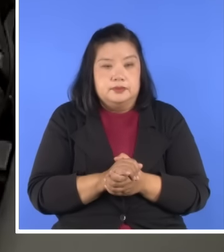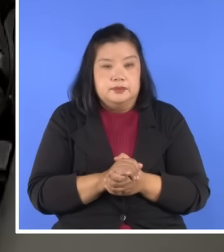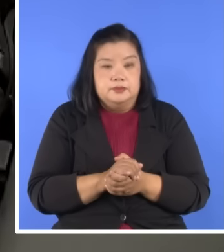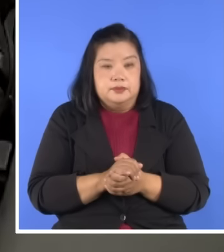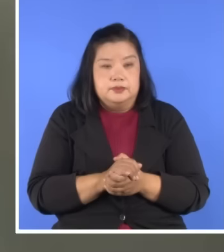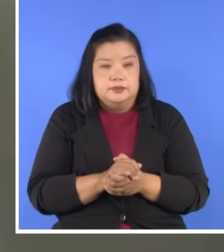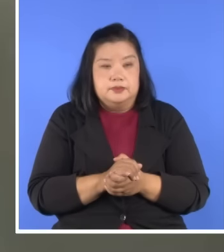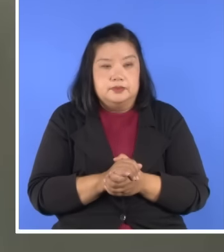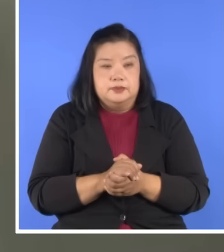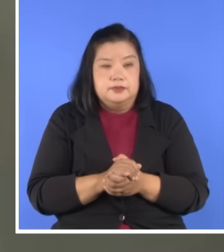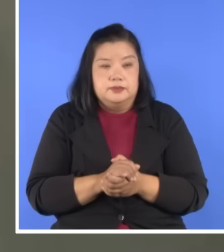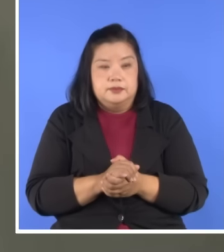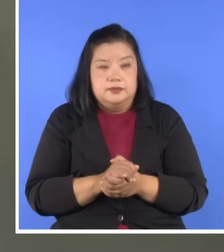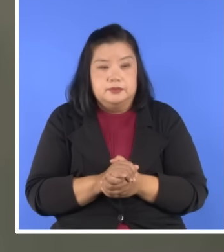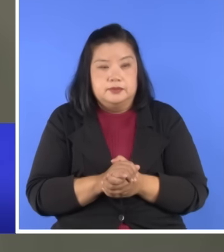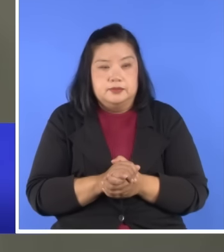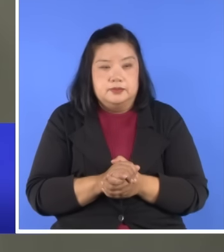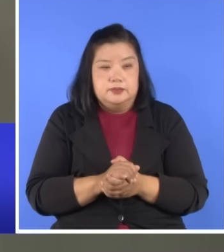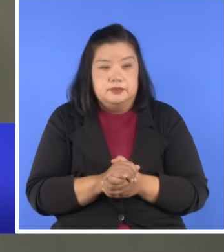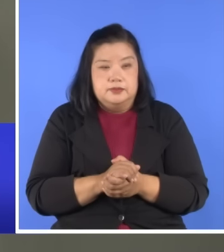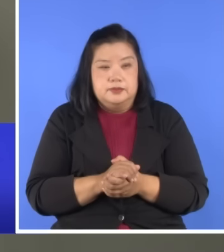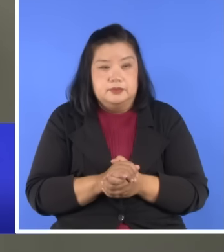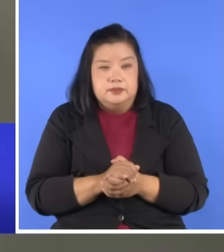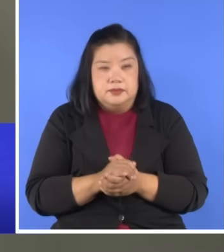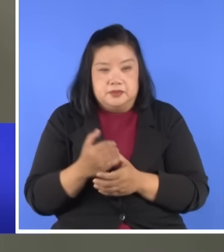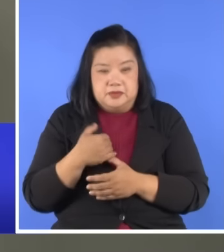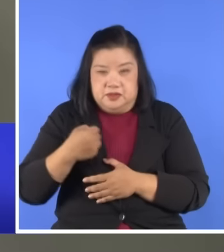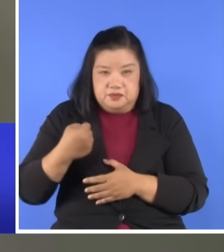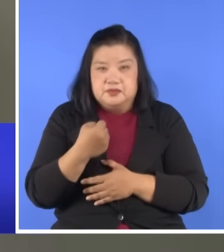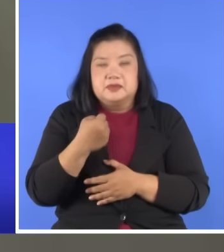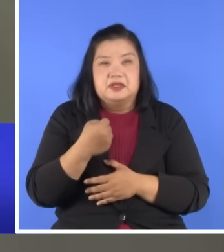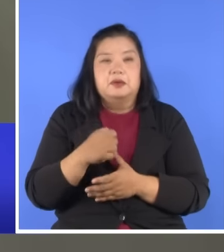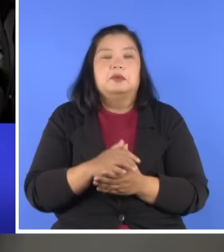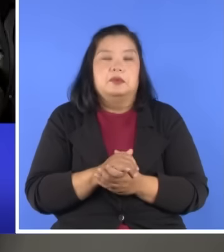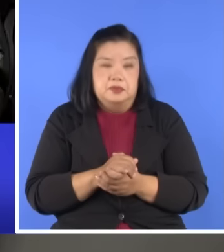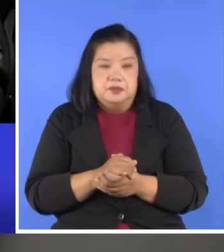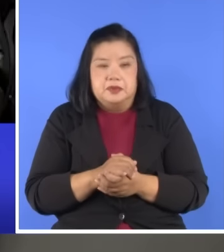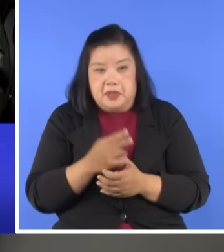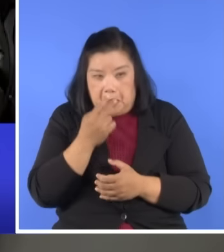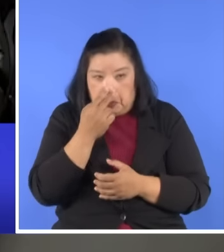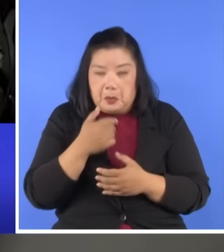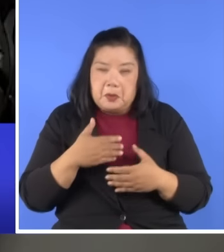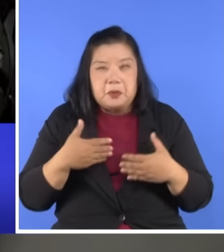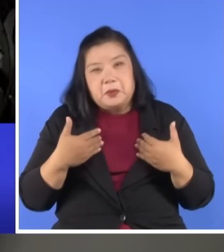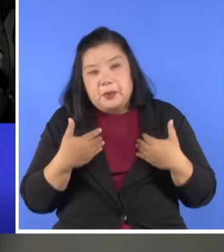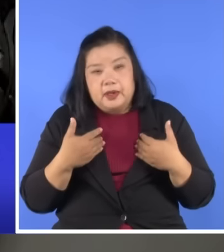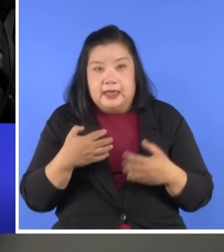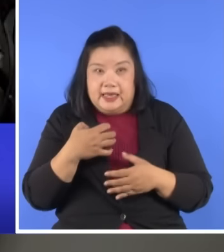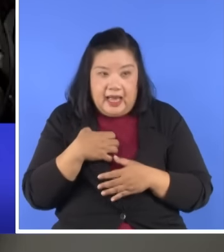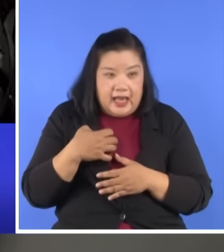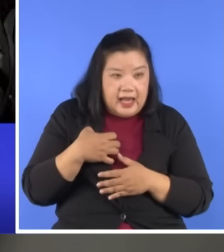อ่าทำทาสะใจได้แล้วเว้ยเป็นไงล่ะสบายใจไงสบายใจได้ของที่ชอบไป